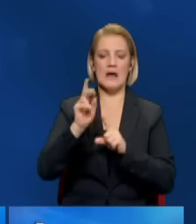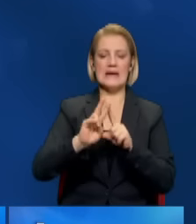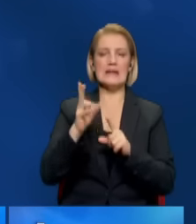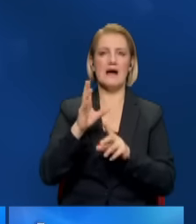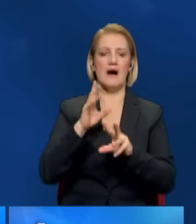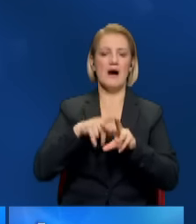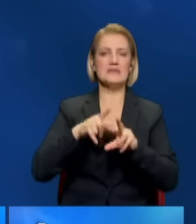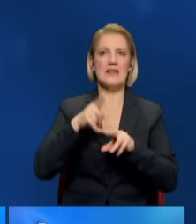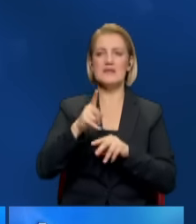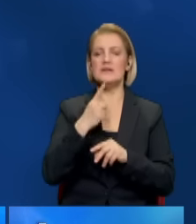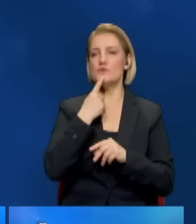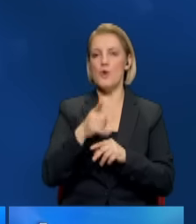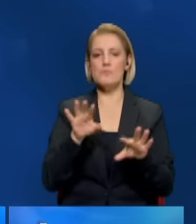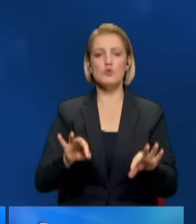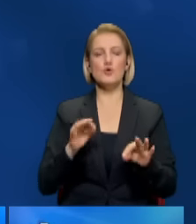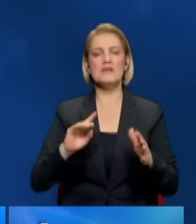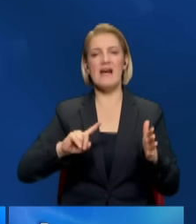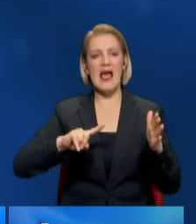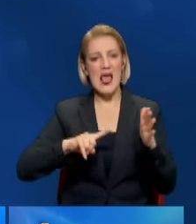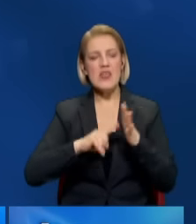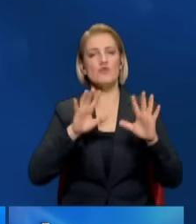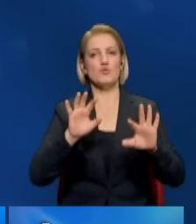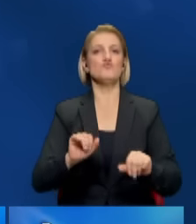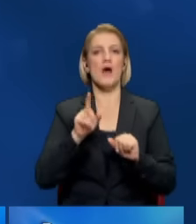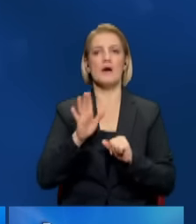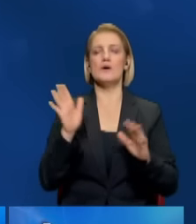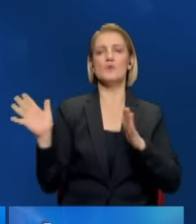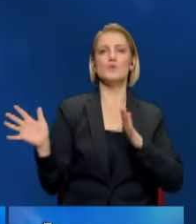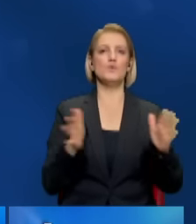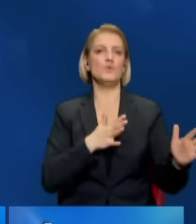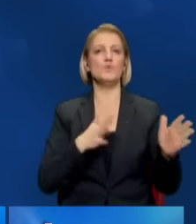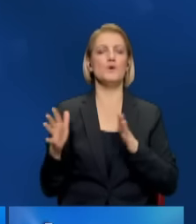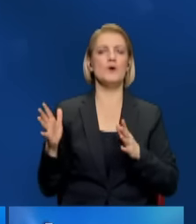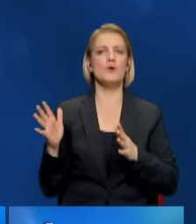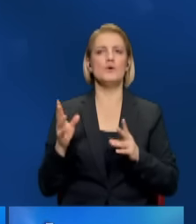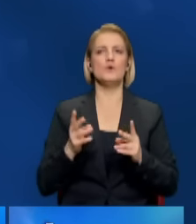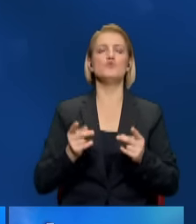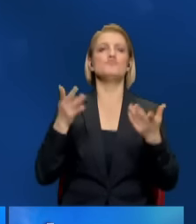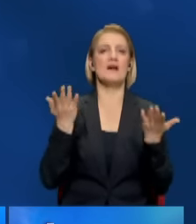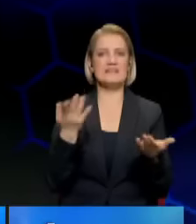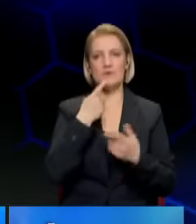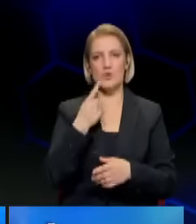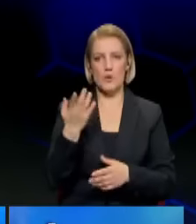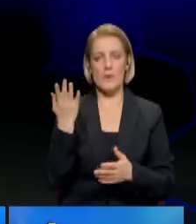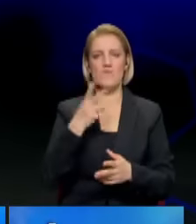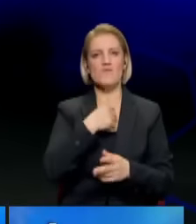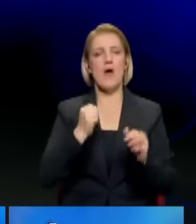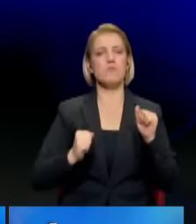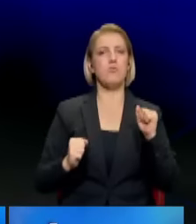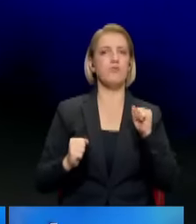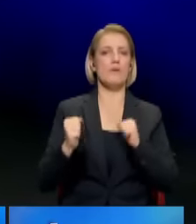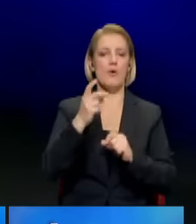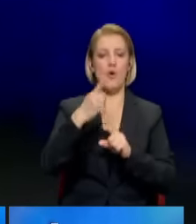çizgileriyle Mehmet Şimşek diyor ki bu sefer hedefi tutturacağım. Artık rüzgardan uçmaz diyor. Uçmaz ama vergiler,